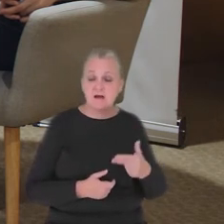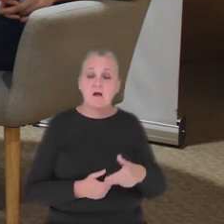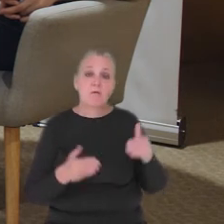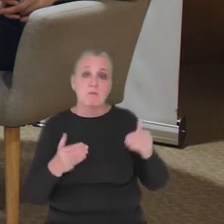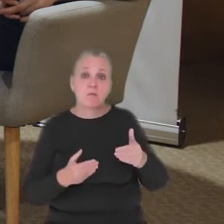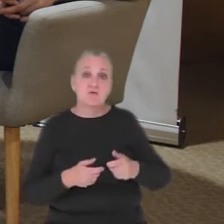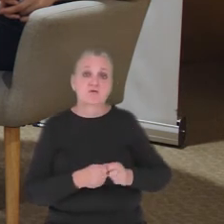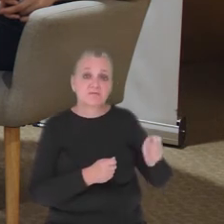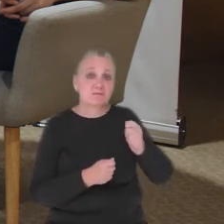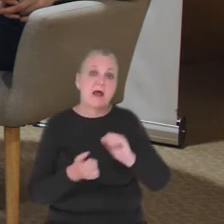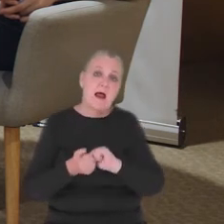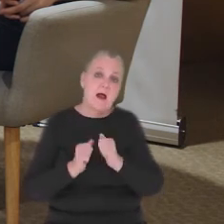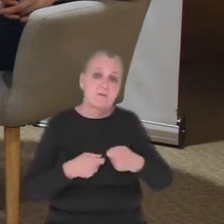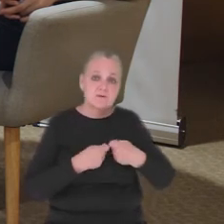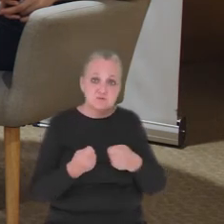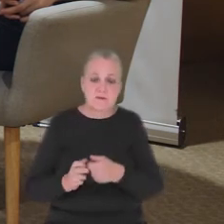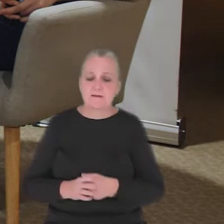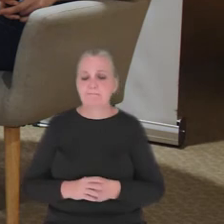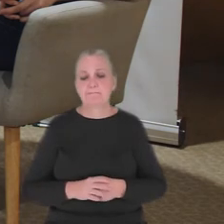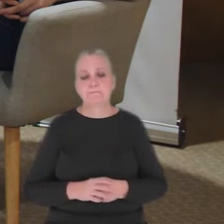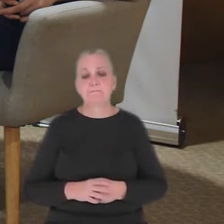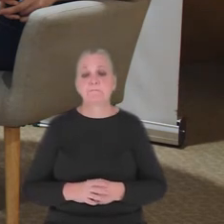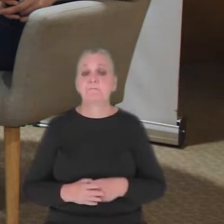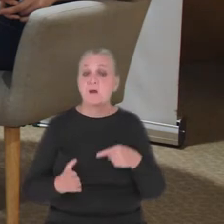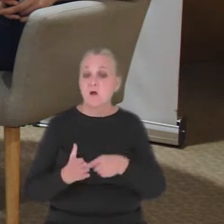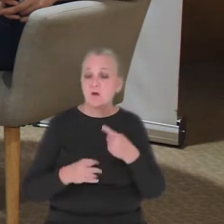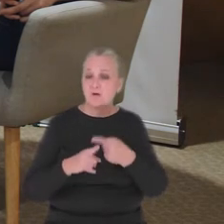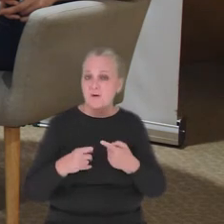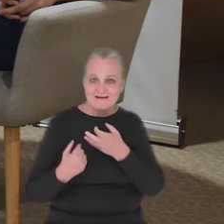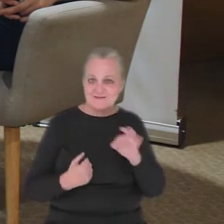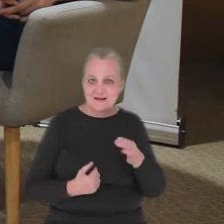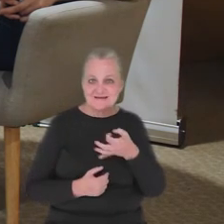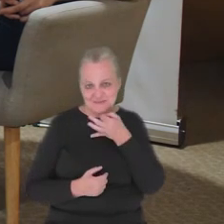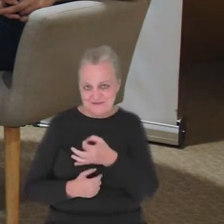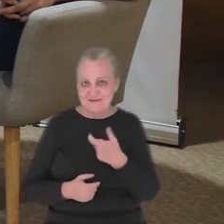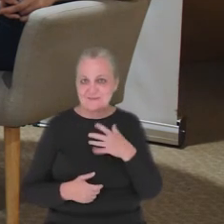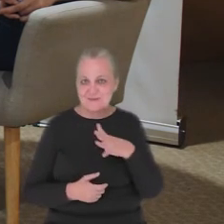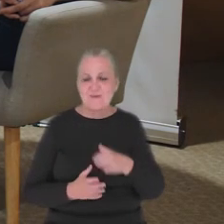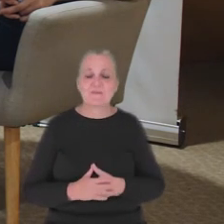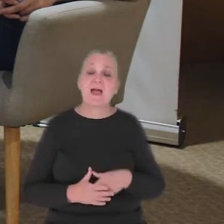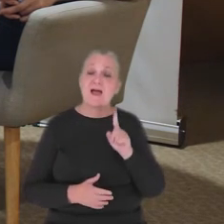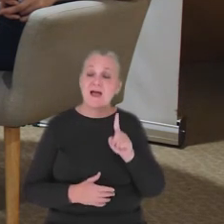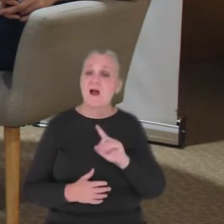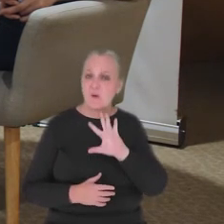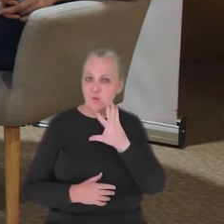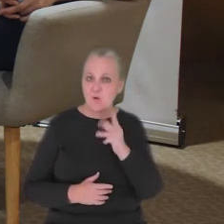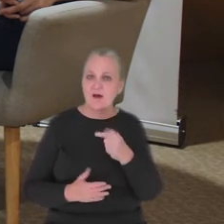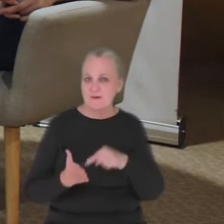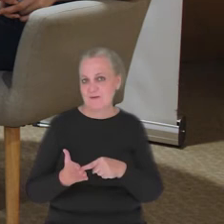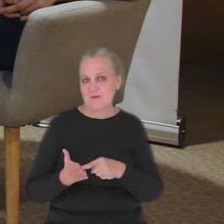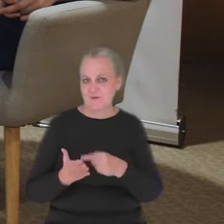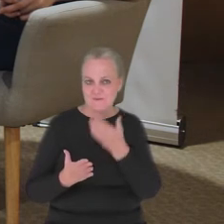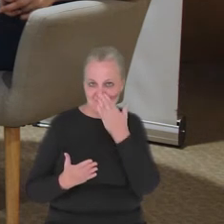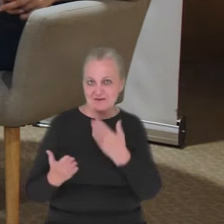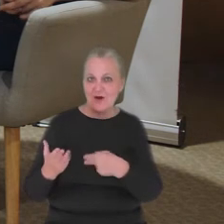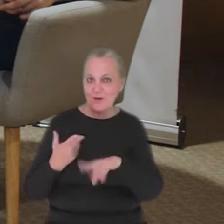tam rozdać albo sprzedać. Więc trochę prowokowałam tym pytaniem, ale bardzo ładnie to wyszło.